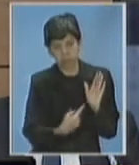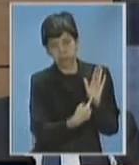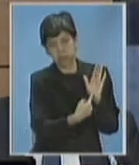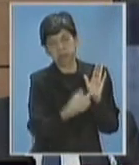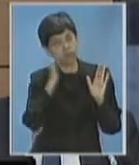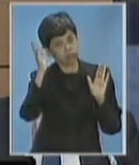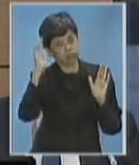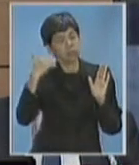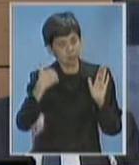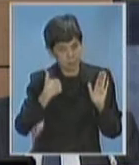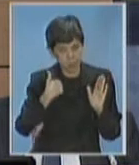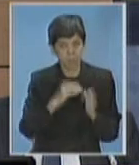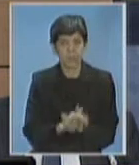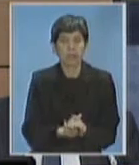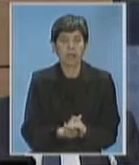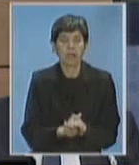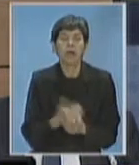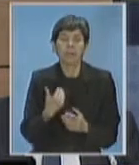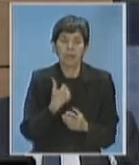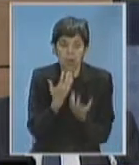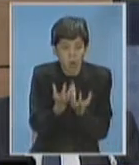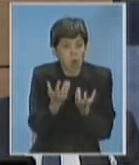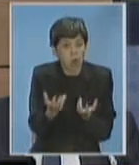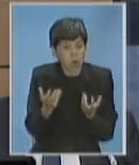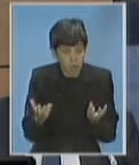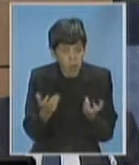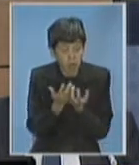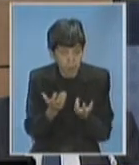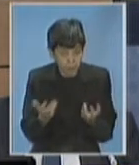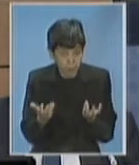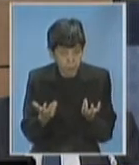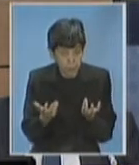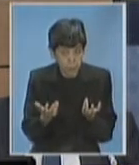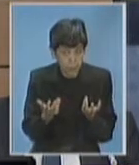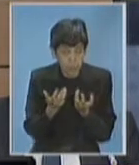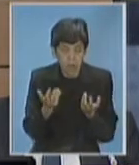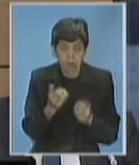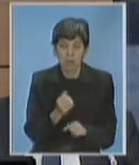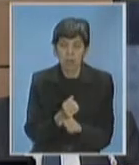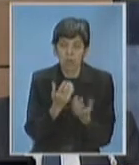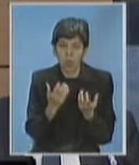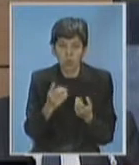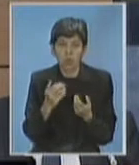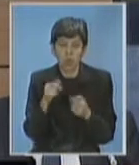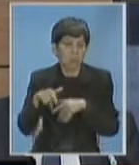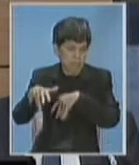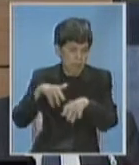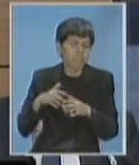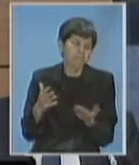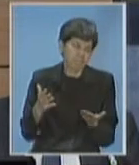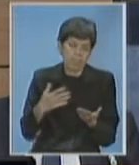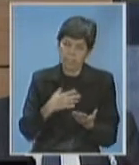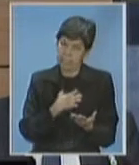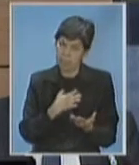ปรายก็คือเป็นวัสดุที่เป็นพิษเป็นภัยกับพี่น้องประชาชนเ